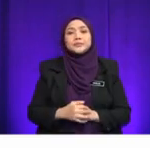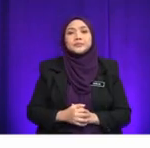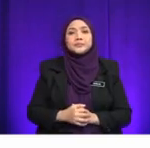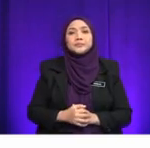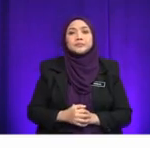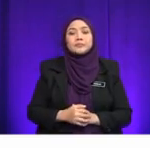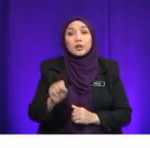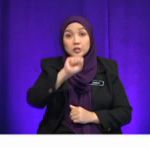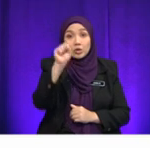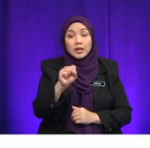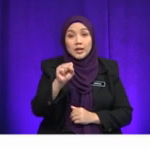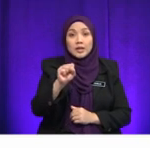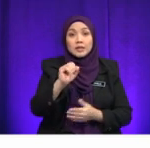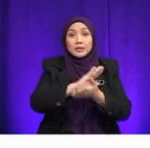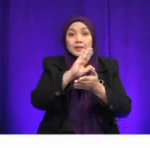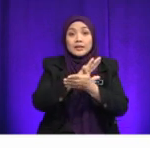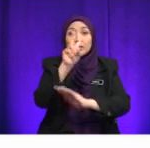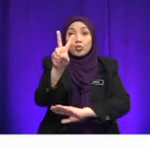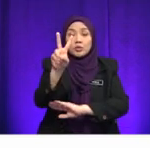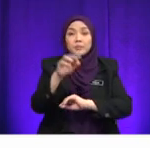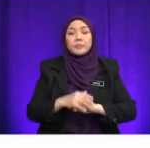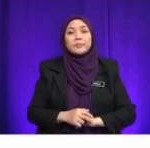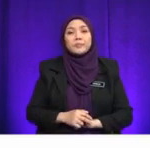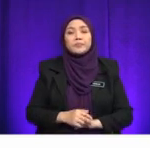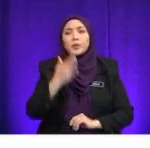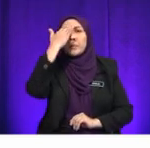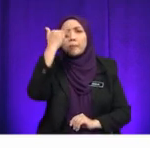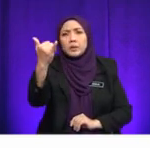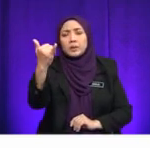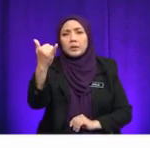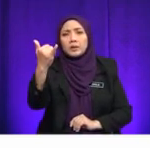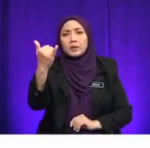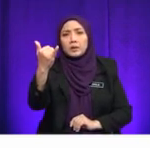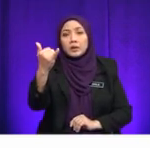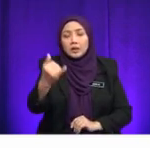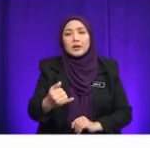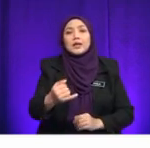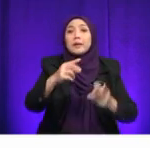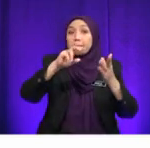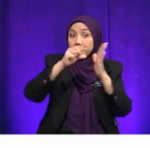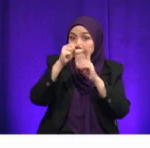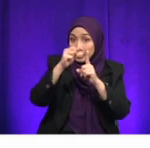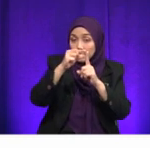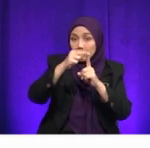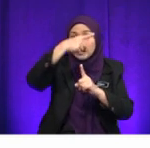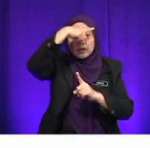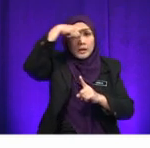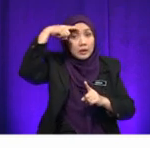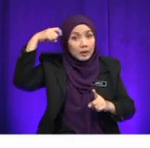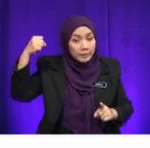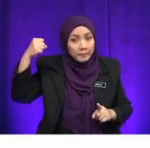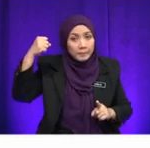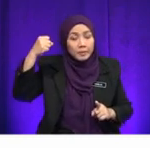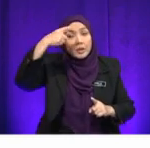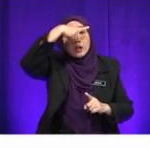soalan untuk kertas 2 Oke so Anda saya terus pergi mengapa maksudnya keranda maksudnya ingin calon